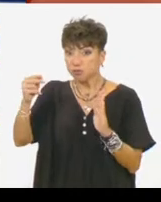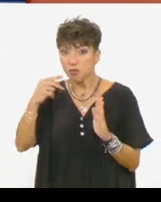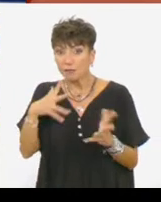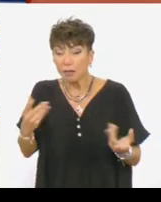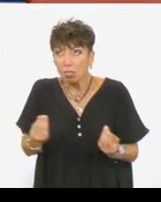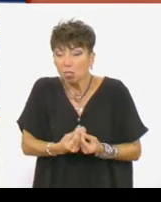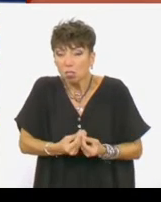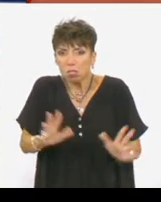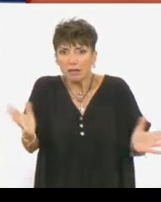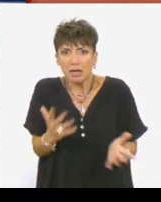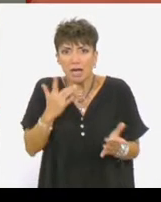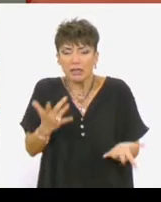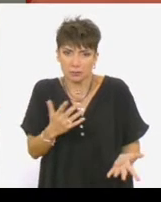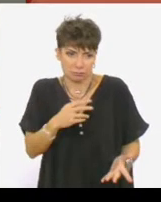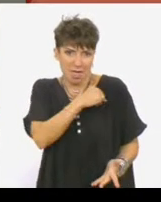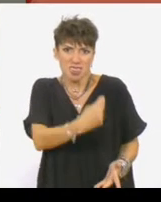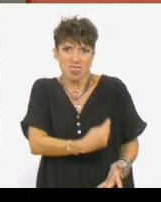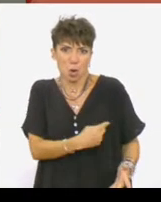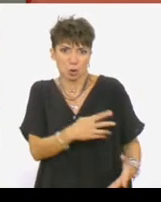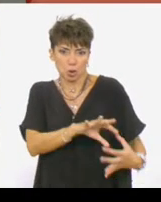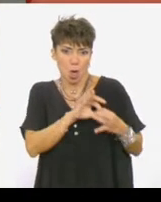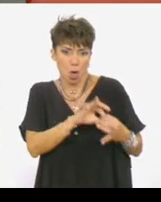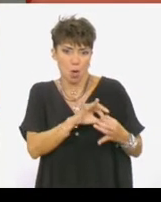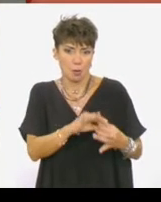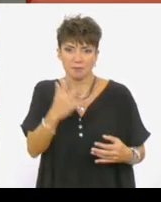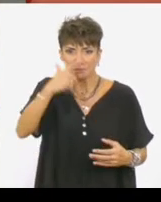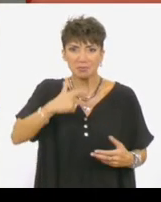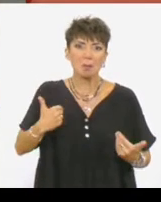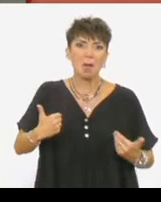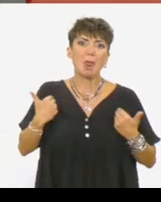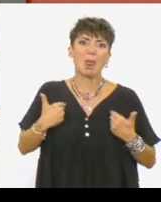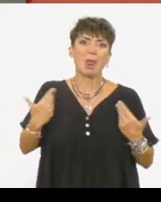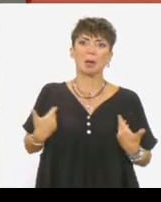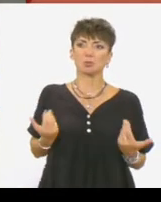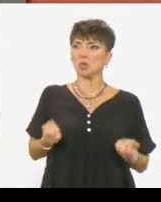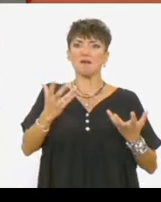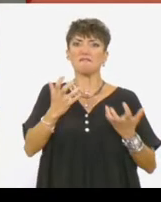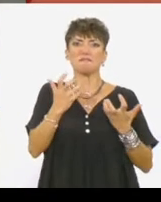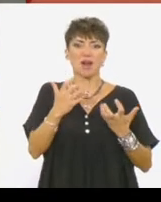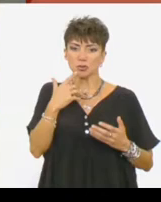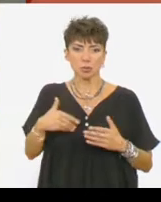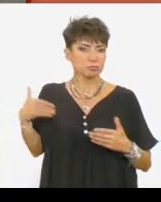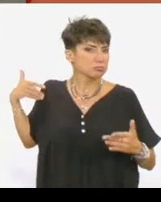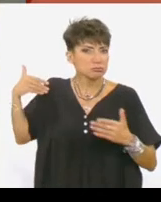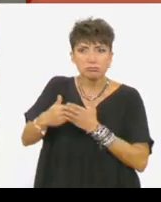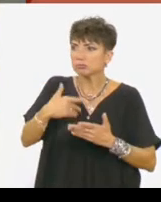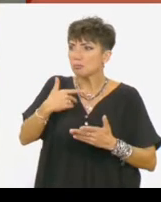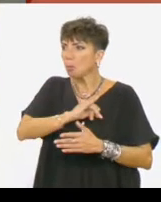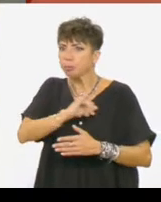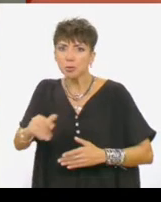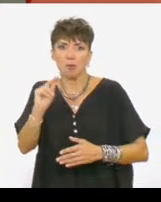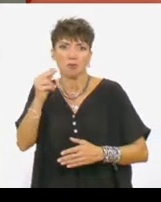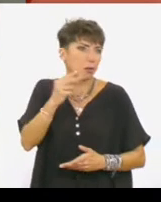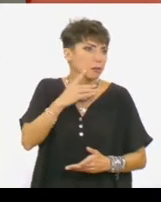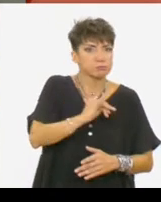ευρύτερο δημόσιο τομέα. Λέω, αν το γνωρίζατε. Κοιτάξτε, εγώ είμαι νέος στην πολιτική. Εγώ δεν είχα ξαναπολιτευτεί ποτέ, ούτε είχα σχέση και συναλλαγή με τα